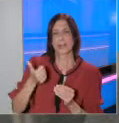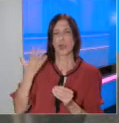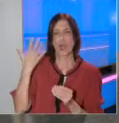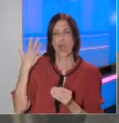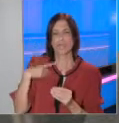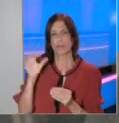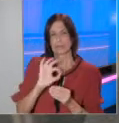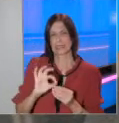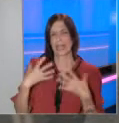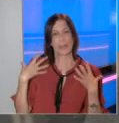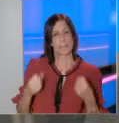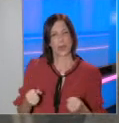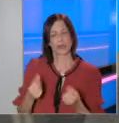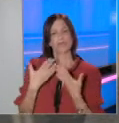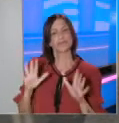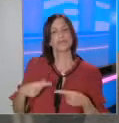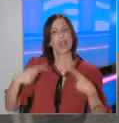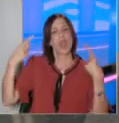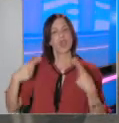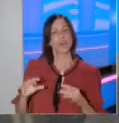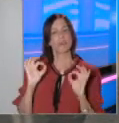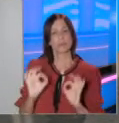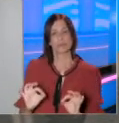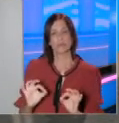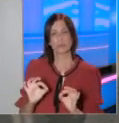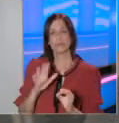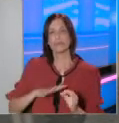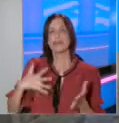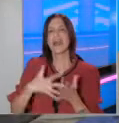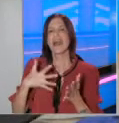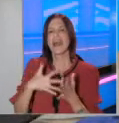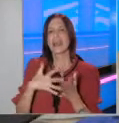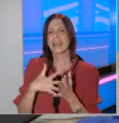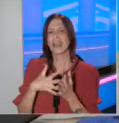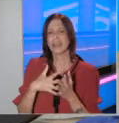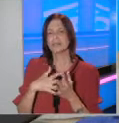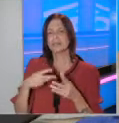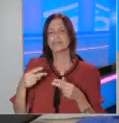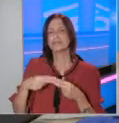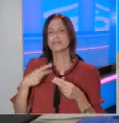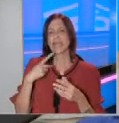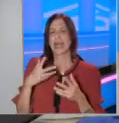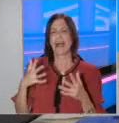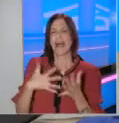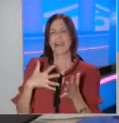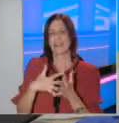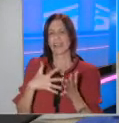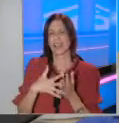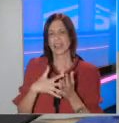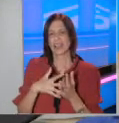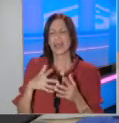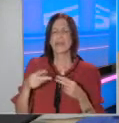הבריאות, פתחנו היום באופן רשמי את מערך חקר המגעים שלנו. חקר המגעים מבוסס על